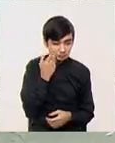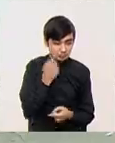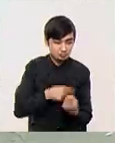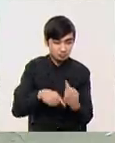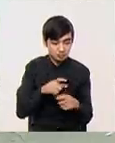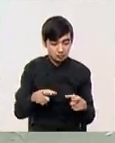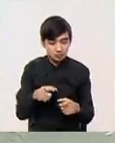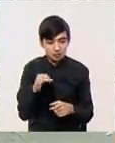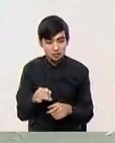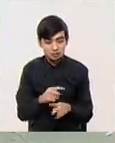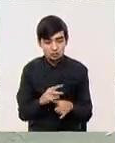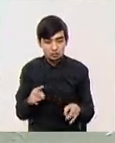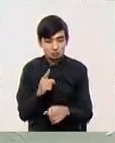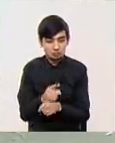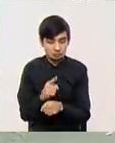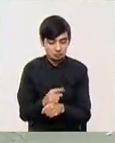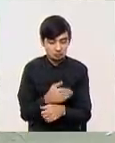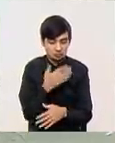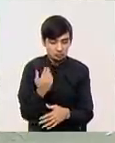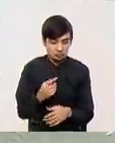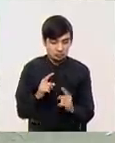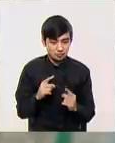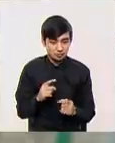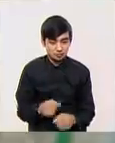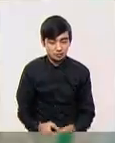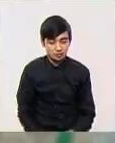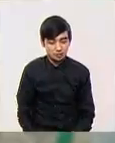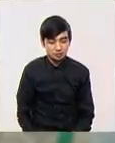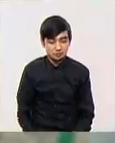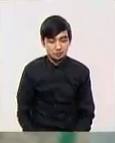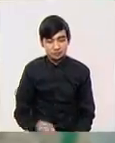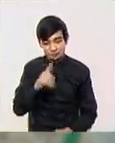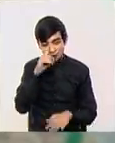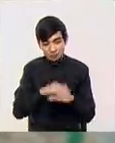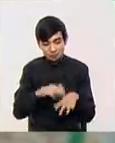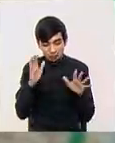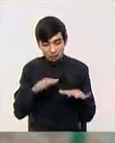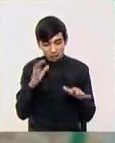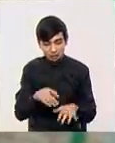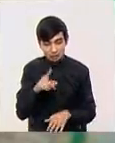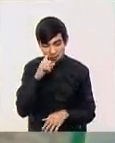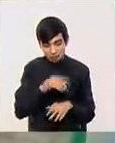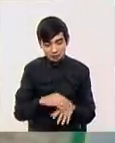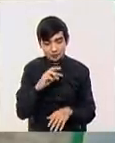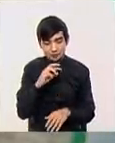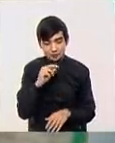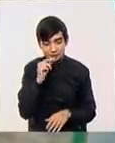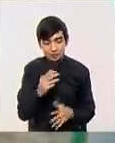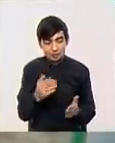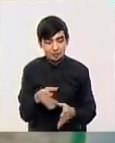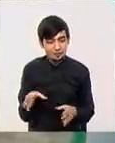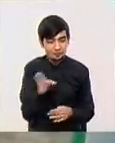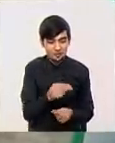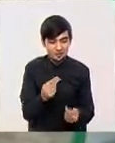кәсіпкерлердің де кәсібіне шектеу қажет деп есептейді. Үкіметтің шикілігі мынау барлық ойындарға